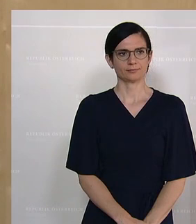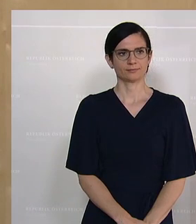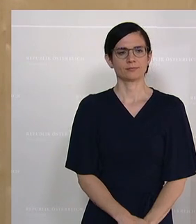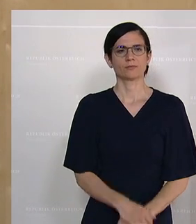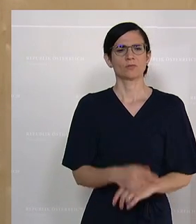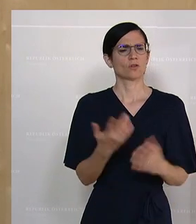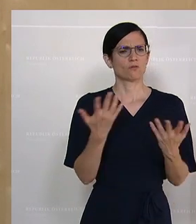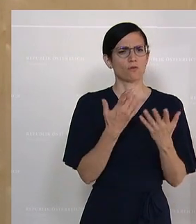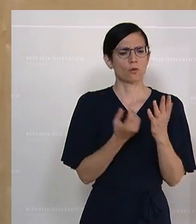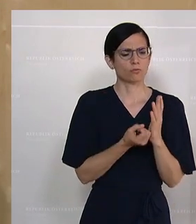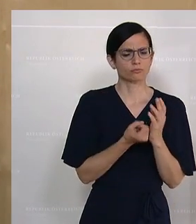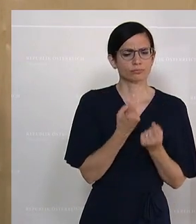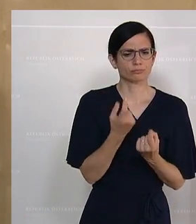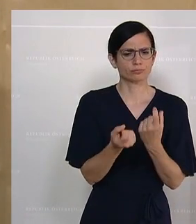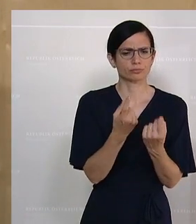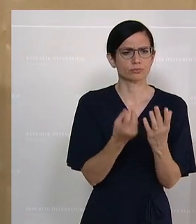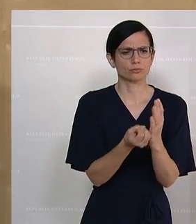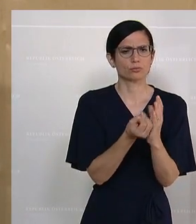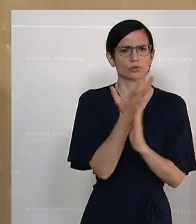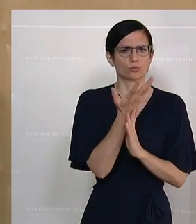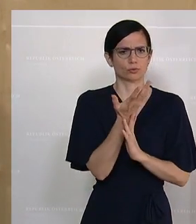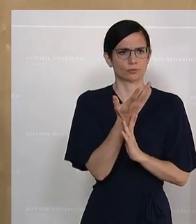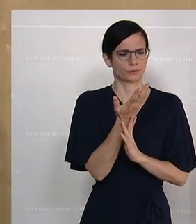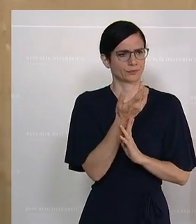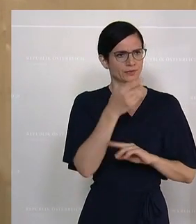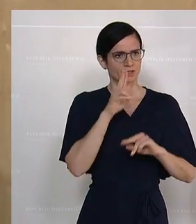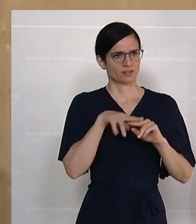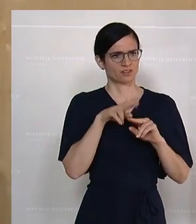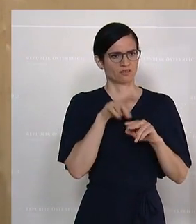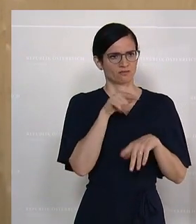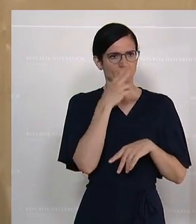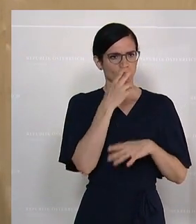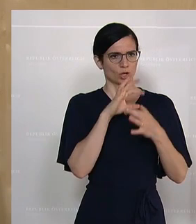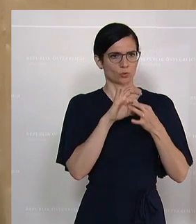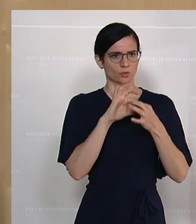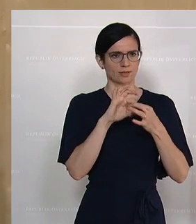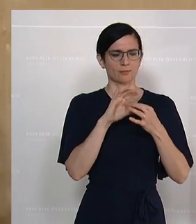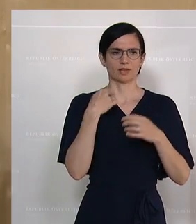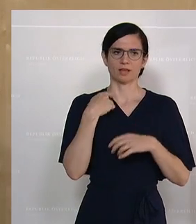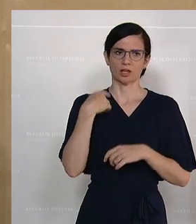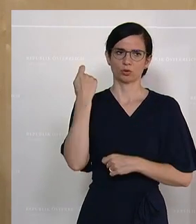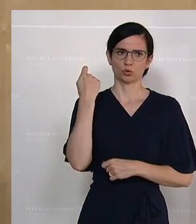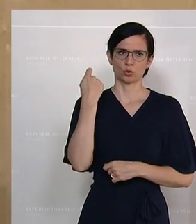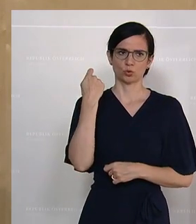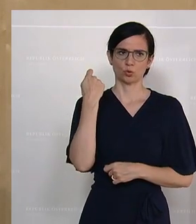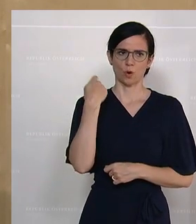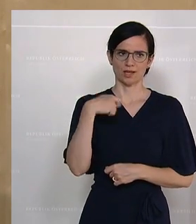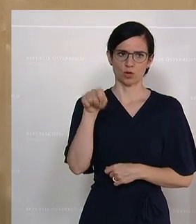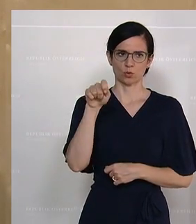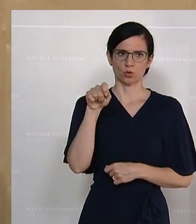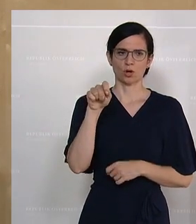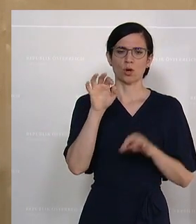her es ist in erster linie wenn wir jetzt von steuerungs ja und ich sage auch in wahrheit sprachlich korrekt müsste man sagen